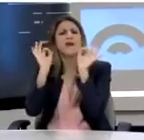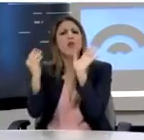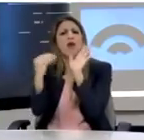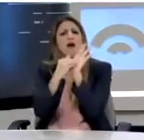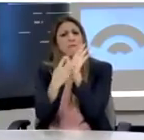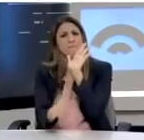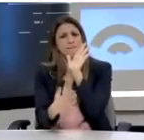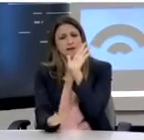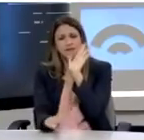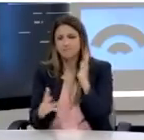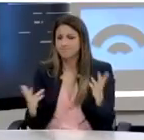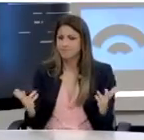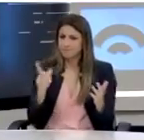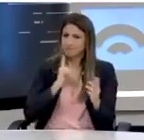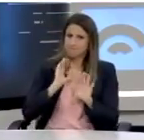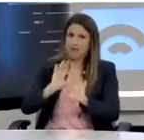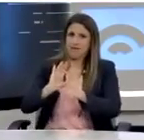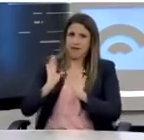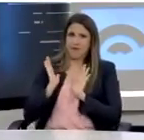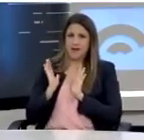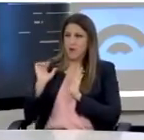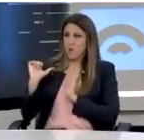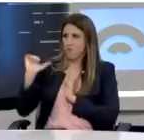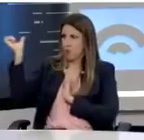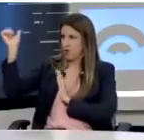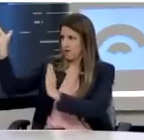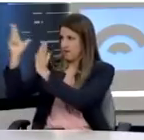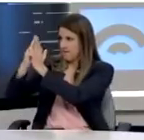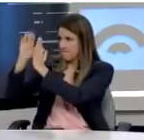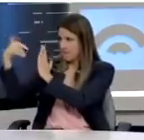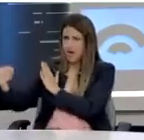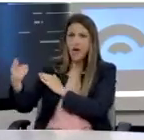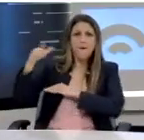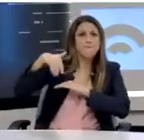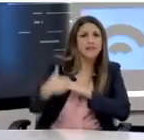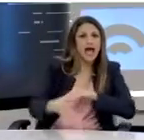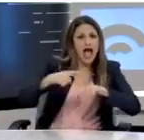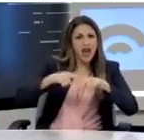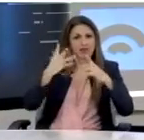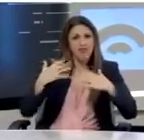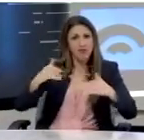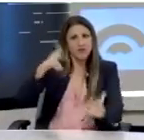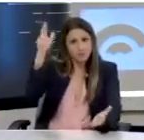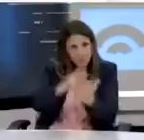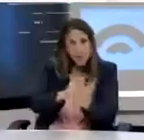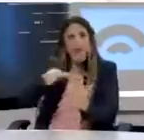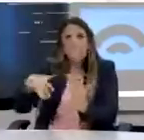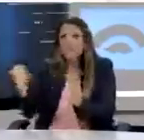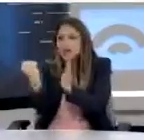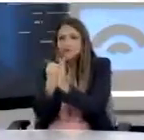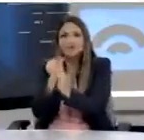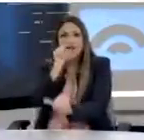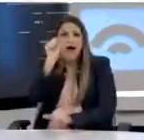αφού πρέπει να κυρωθεί στην Ελληνική Βουλή για να τεθεί σε ισχύ η αλλαγή του συντάγματός τους. Τέτοια μας λέτε. Και φτάσατε βεβαίως στο